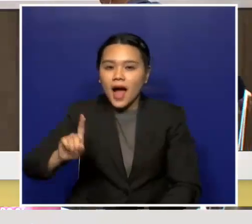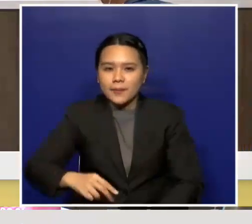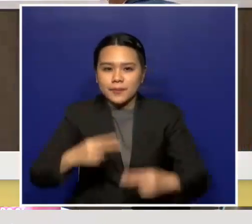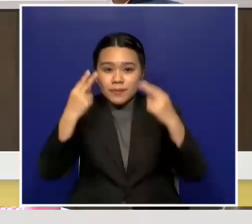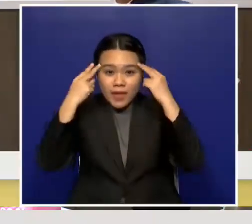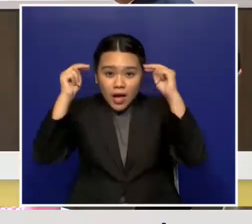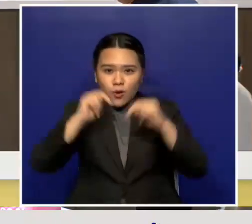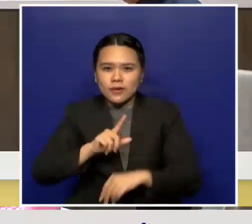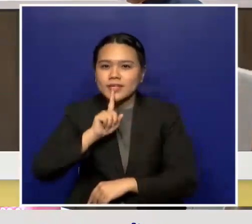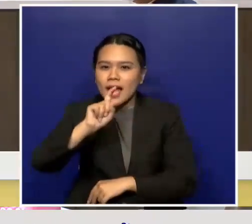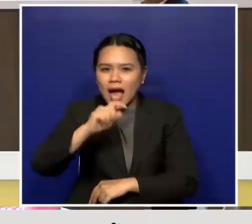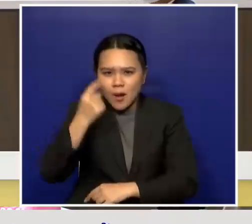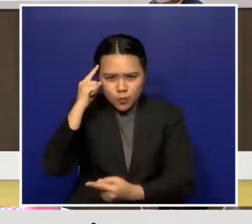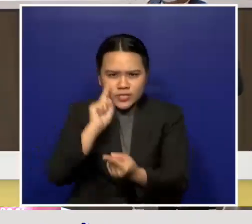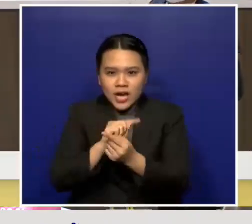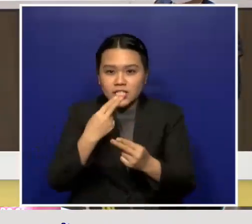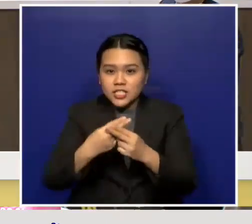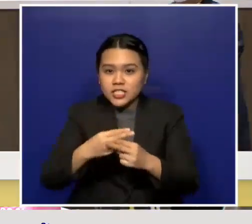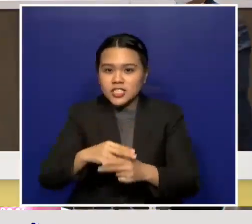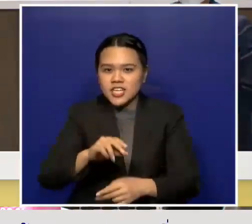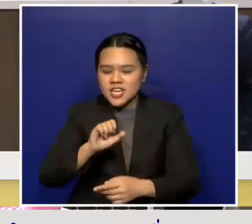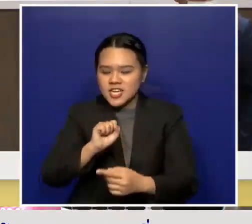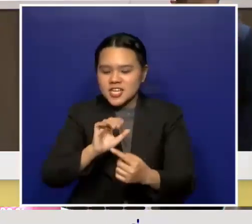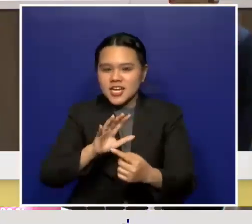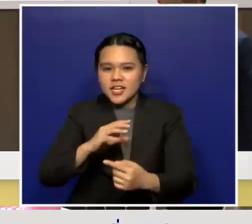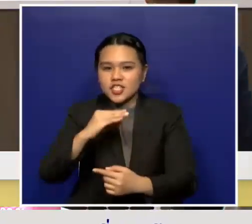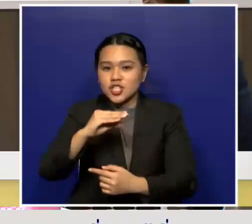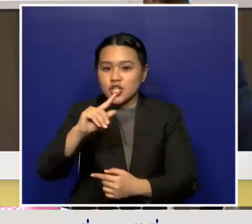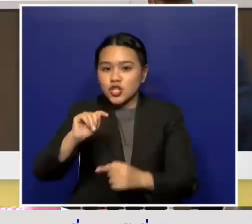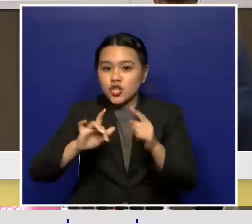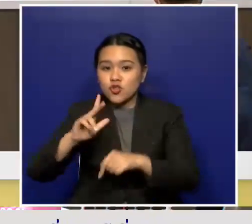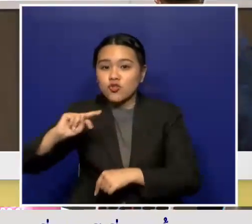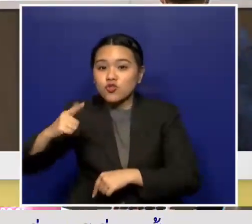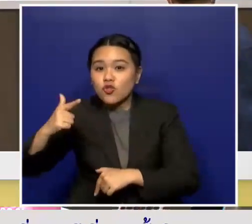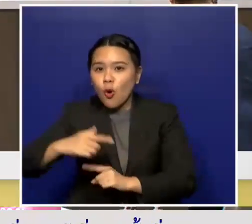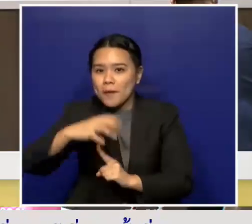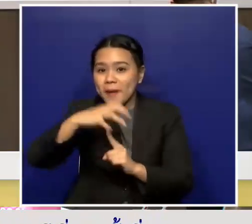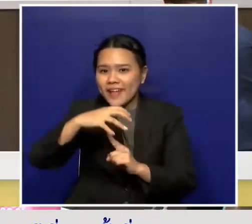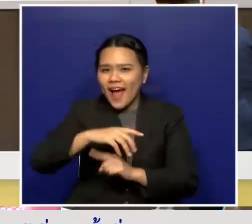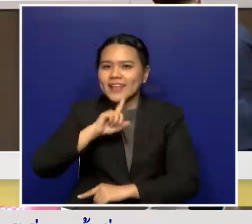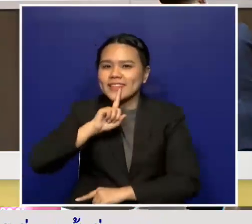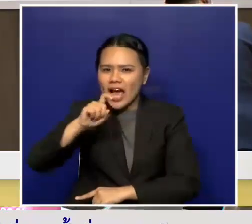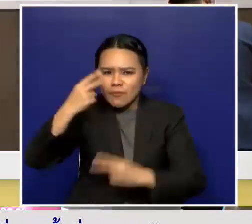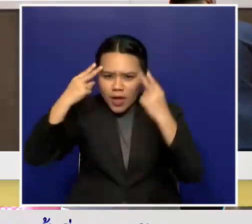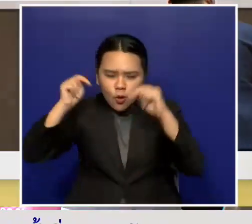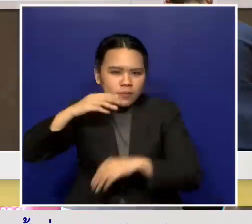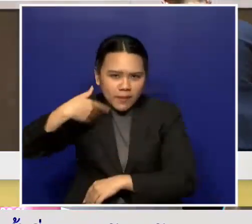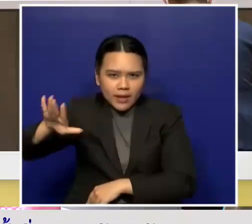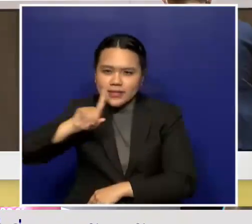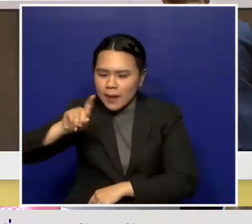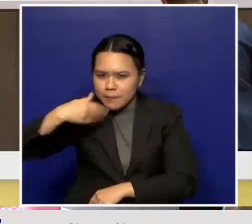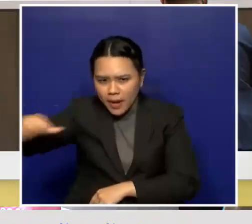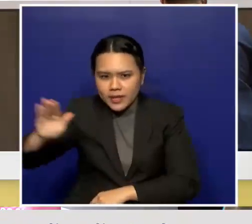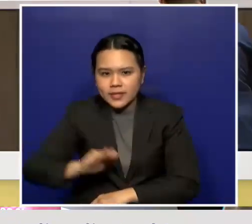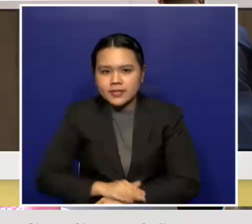ไหมเสียโต้งพัทยาไปปลูกต้นไม้ให้อ่ะไอ้บ้านสองหลังเนี้ยไปถามนายกไปนี่ไง